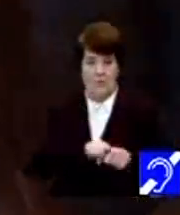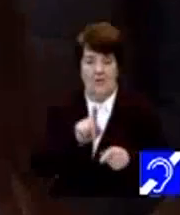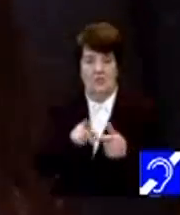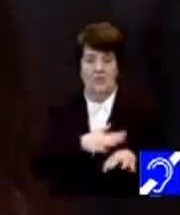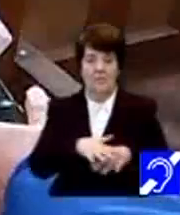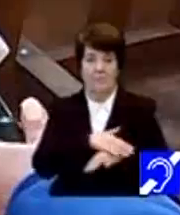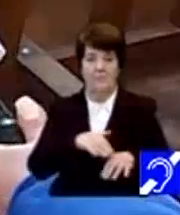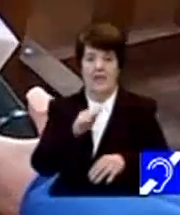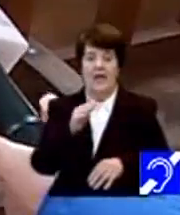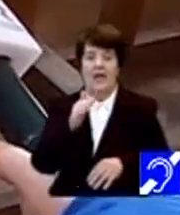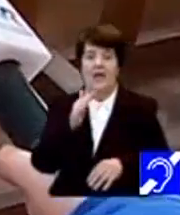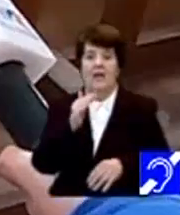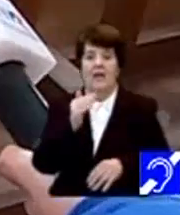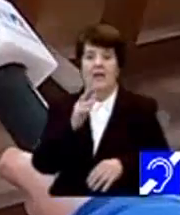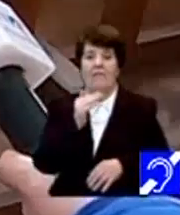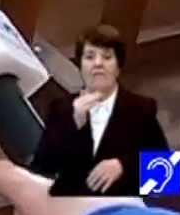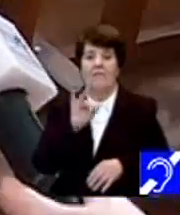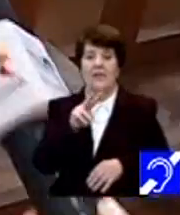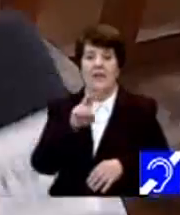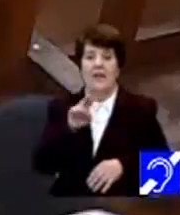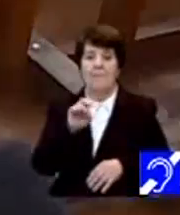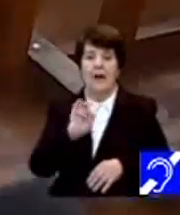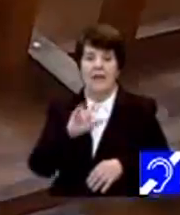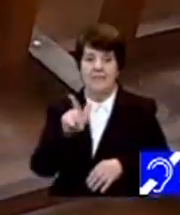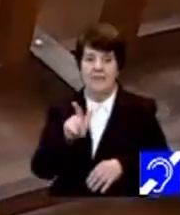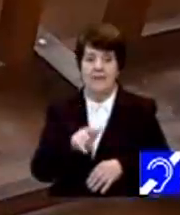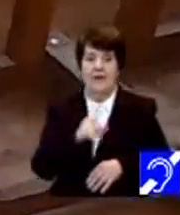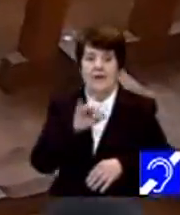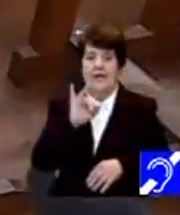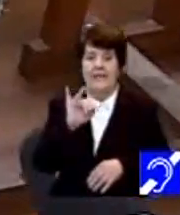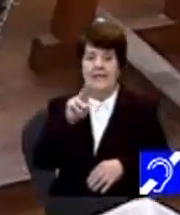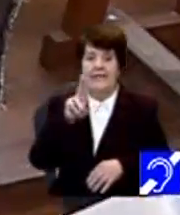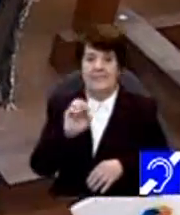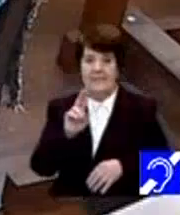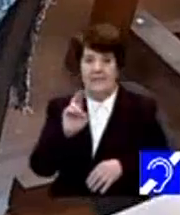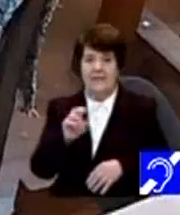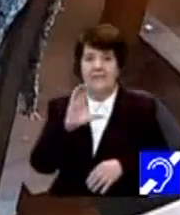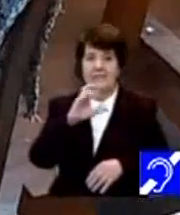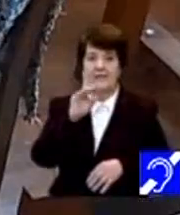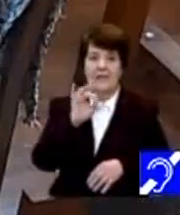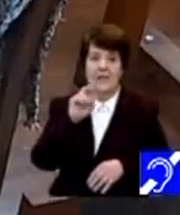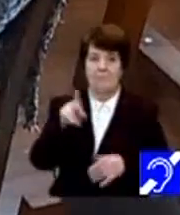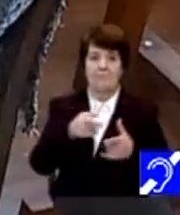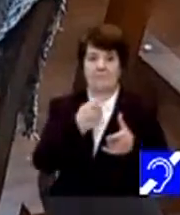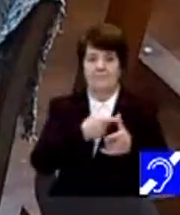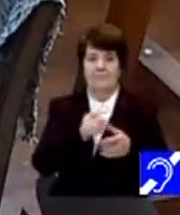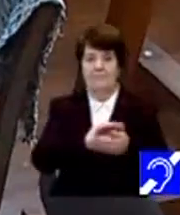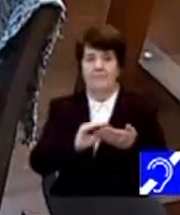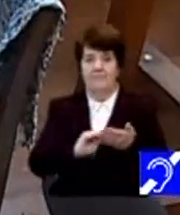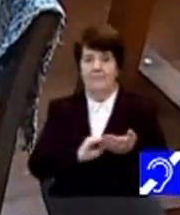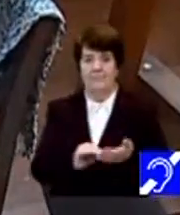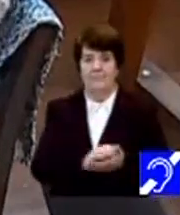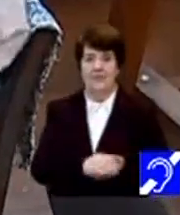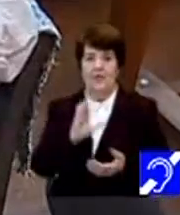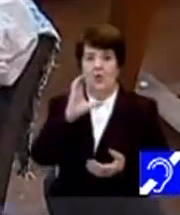talentat meșter popular din satul Filipeni. Aici este bătaie, aici este sieță, aici este script, de